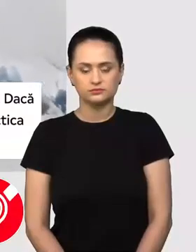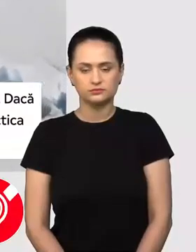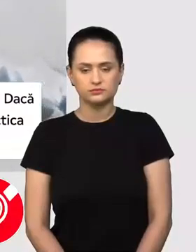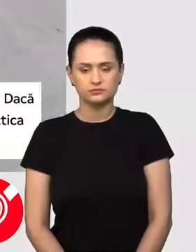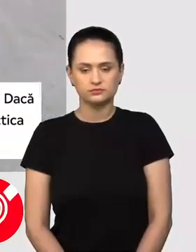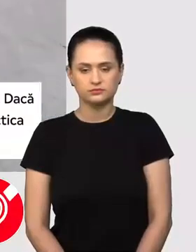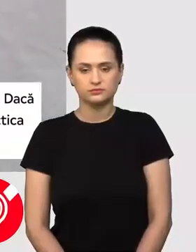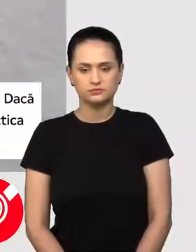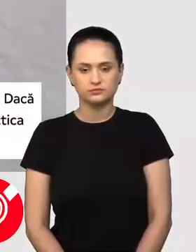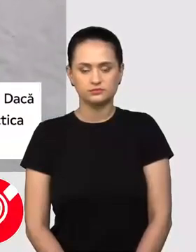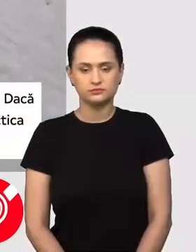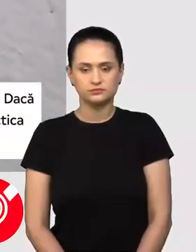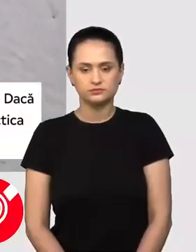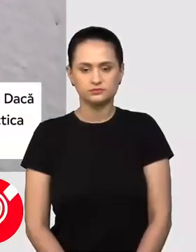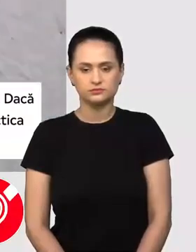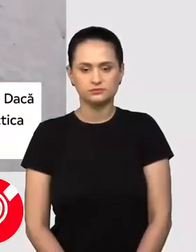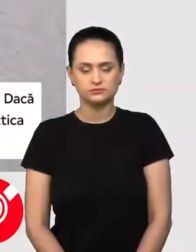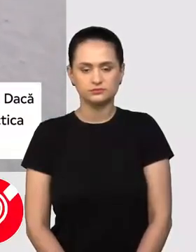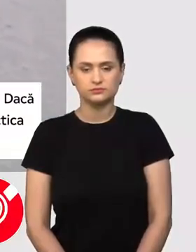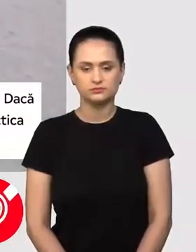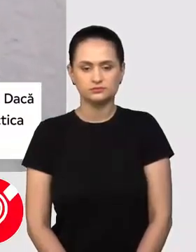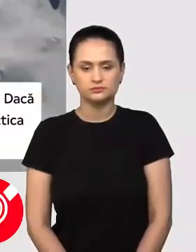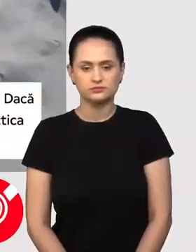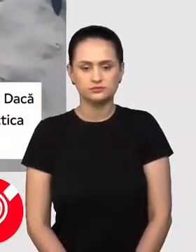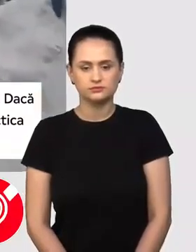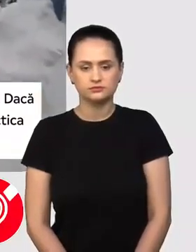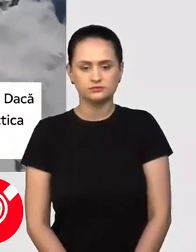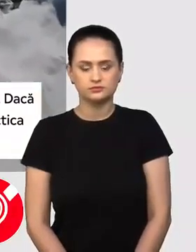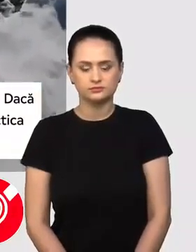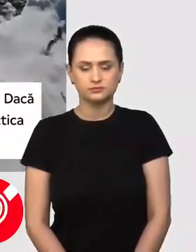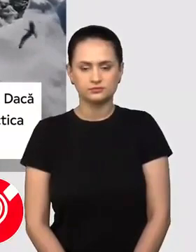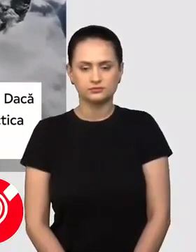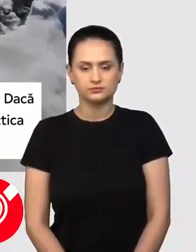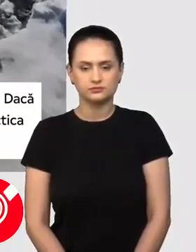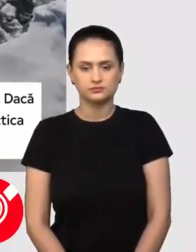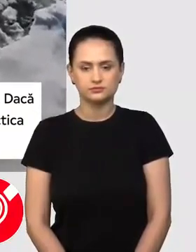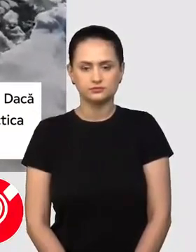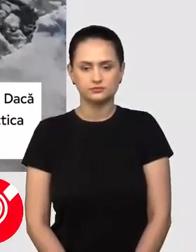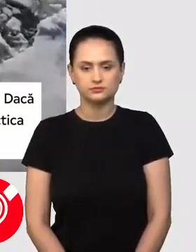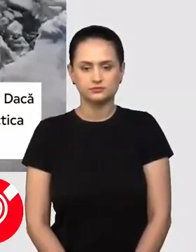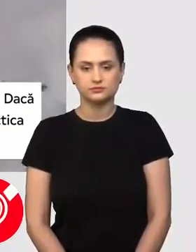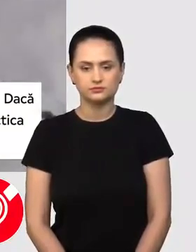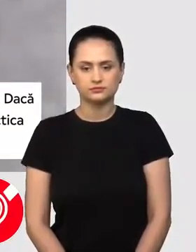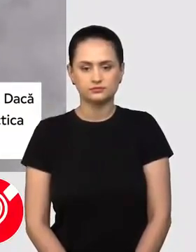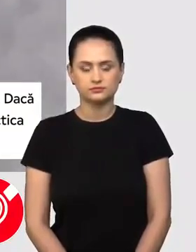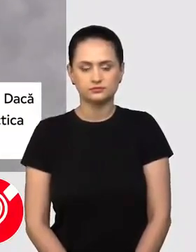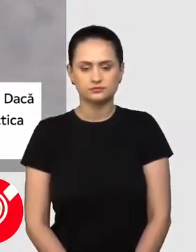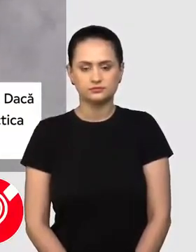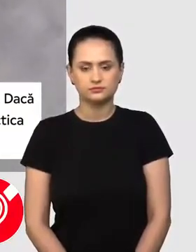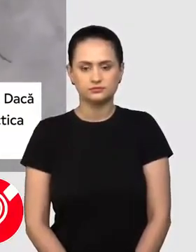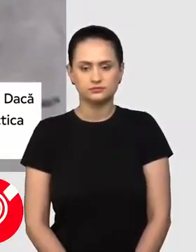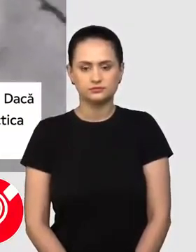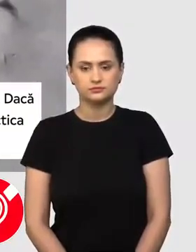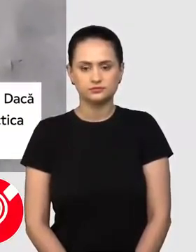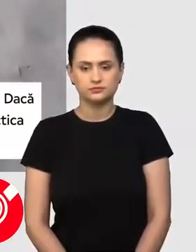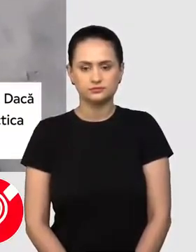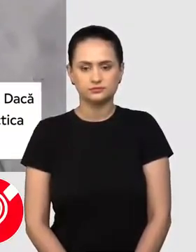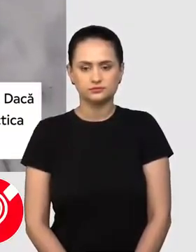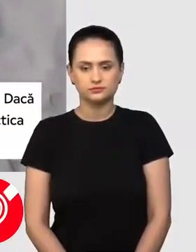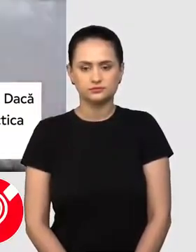coasta estică a Americii de Nord. Și asta nu numai din